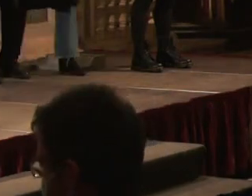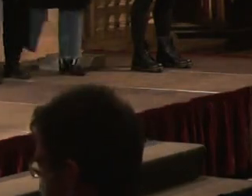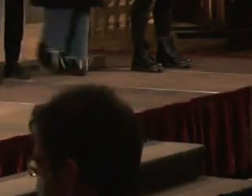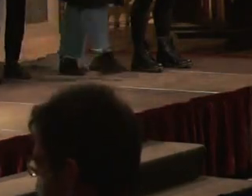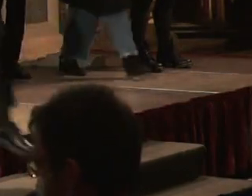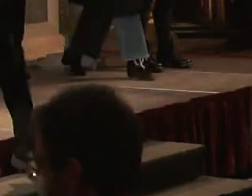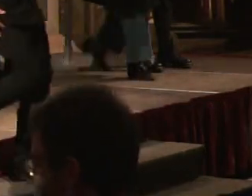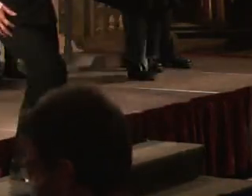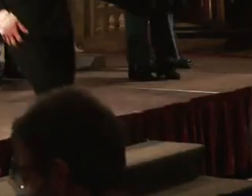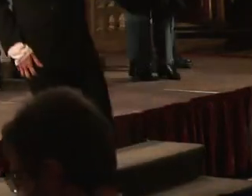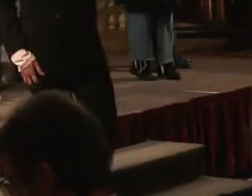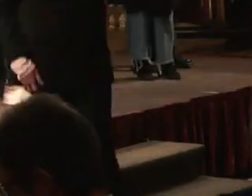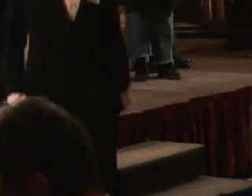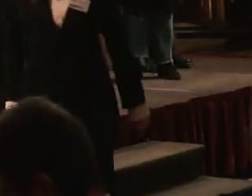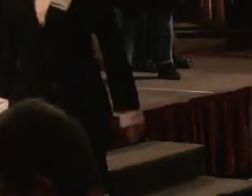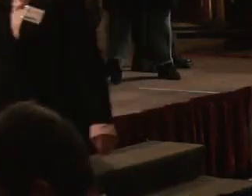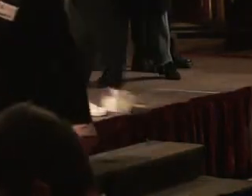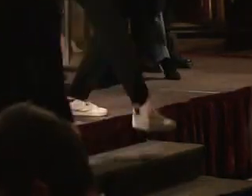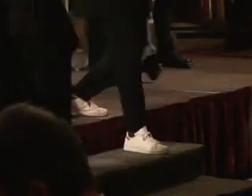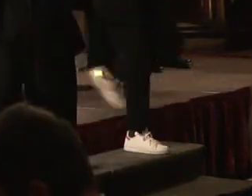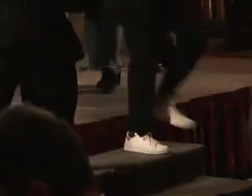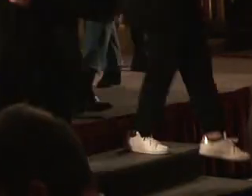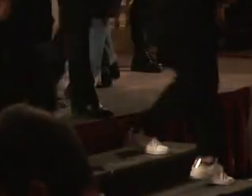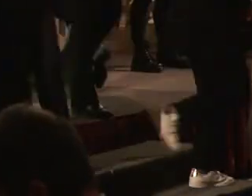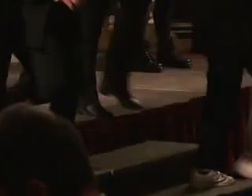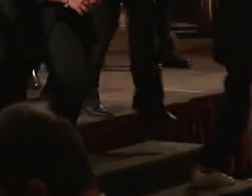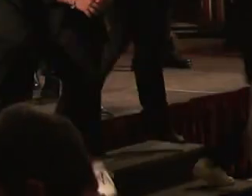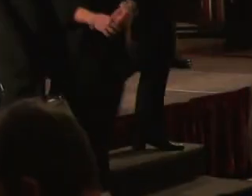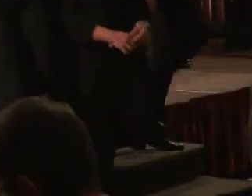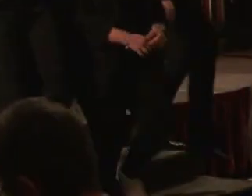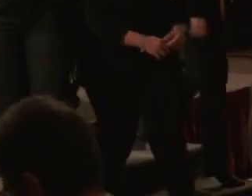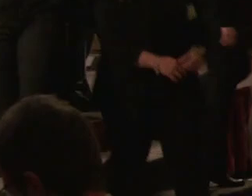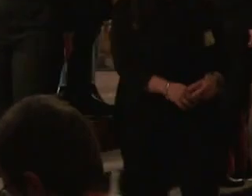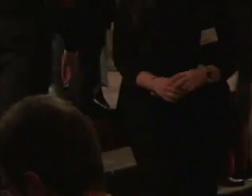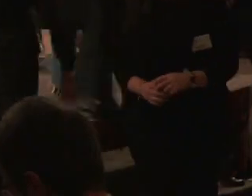Grazie del vostro aiuto, siete la spina dorsale di Incroci di Civiltà.